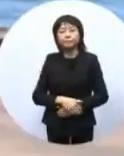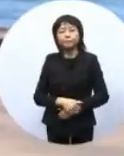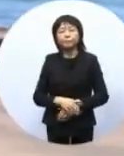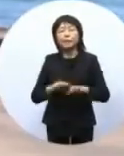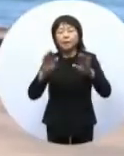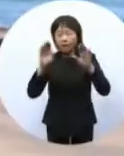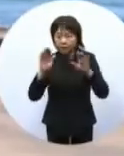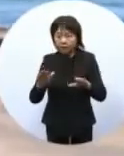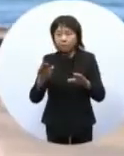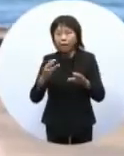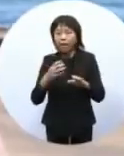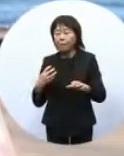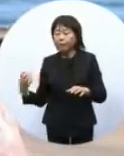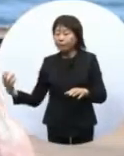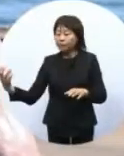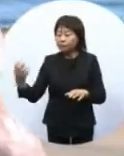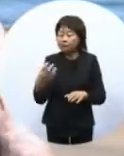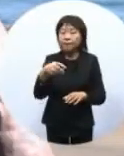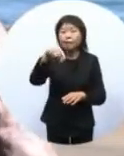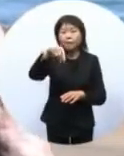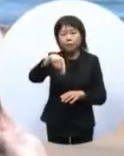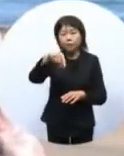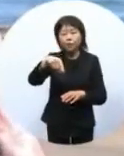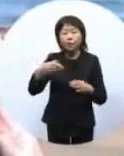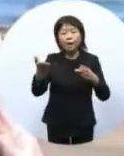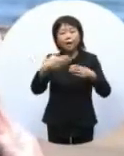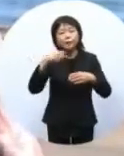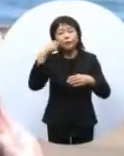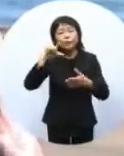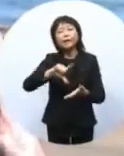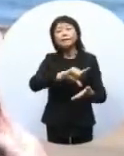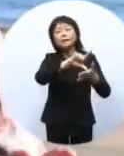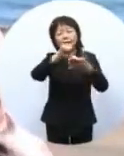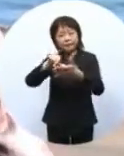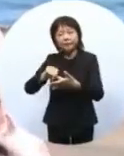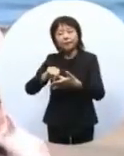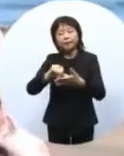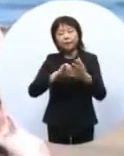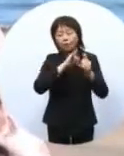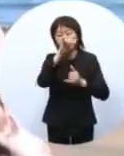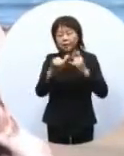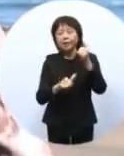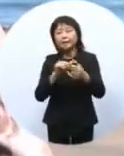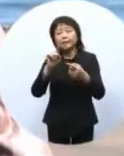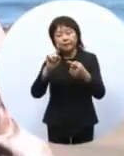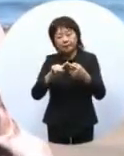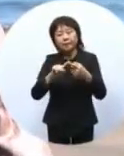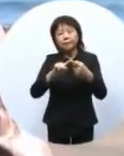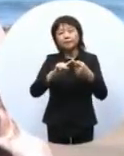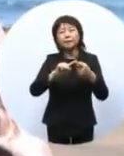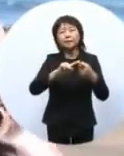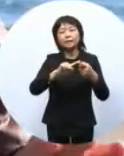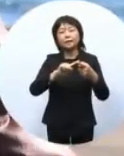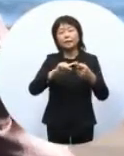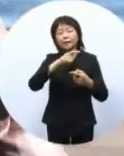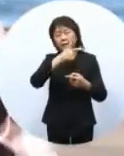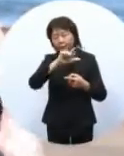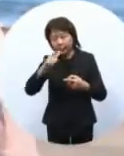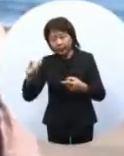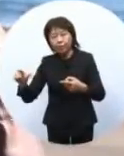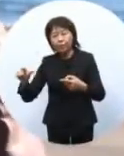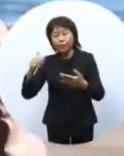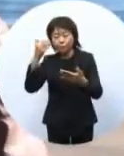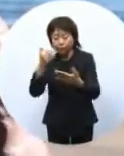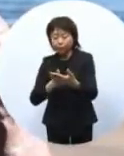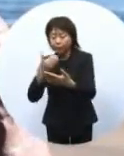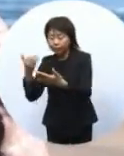今こう巡ってきた場所っていうのが、このまあ湘南地域のまあ歴史的にいろんな出来事が詰まって